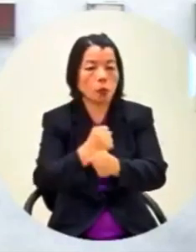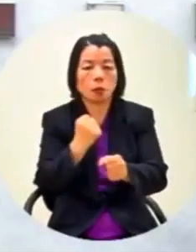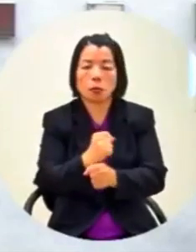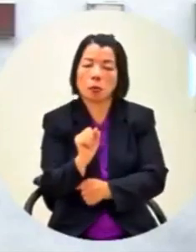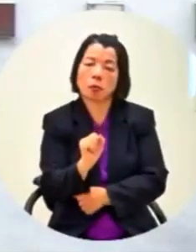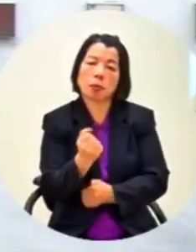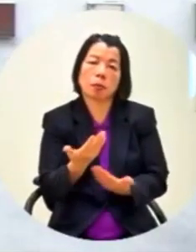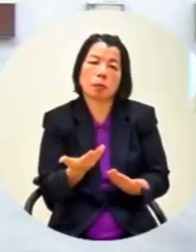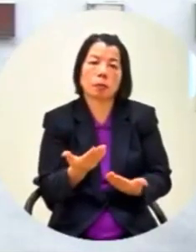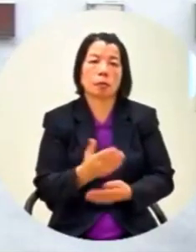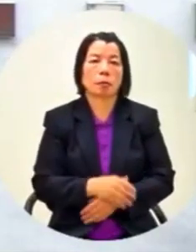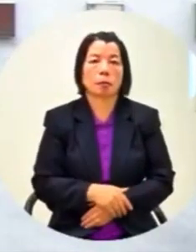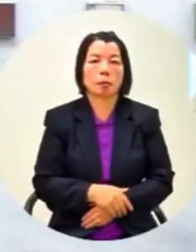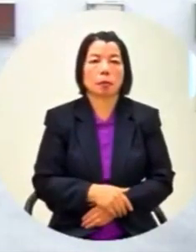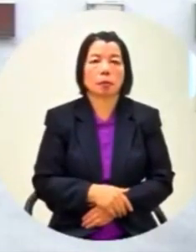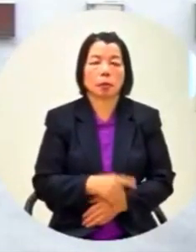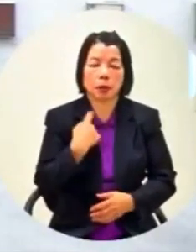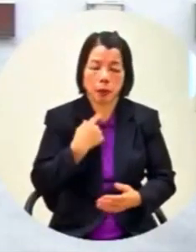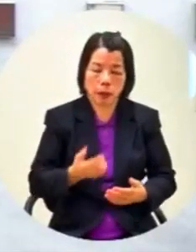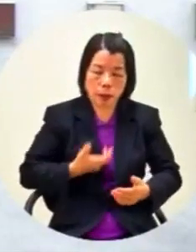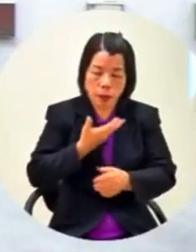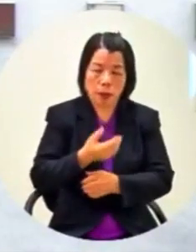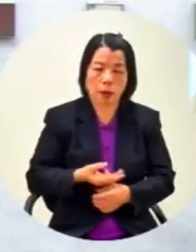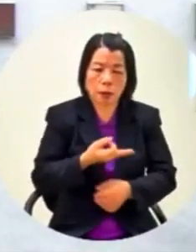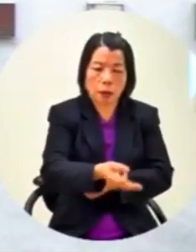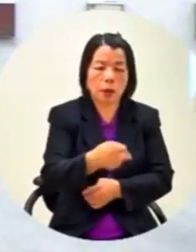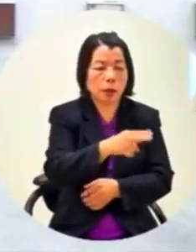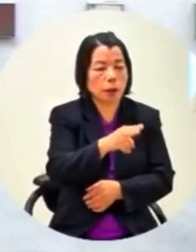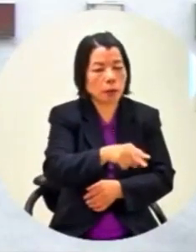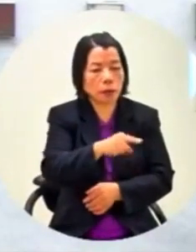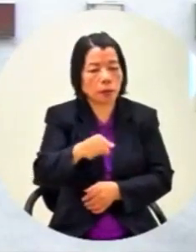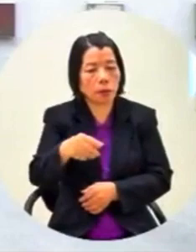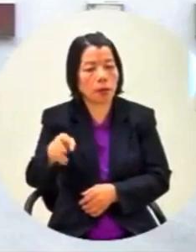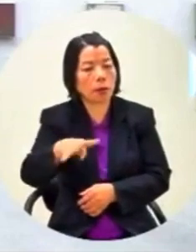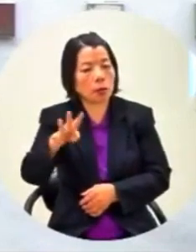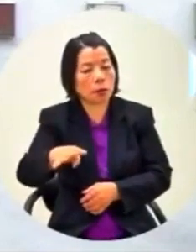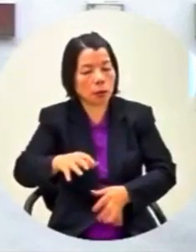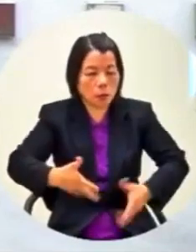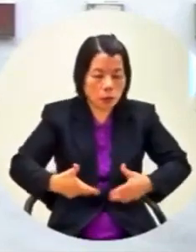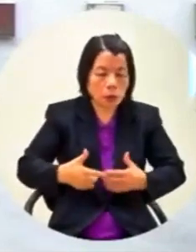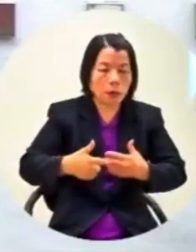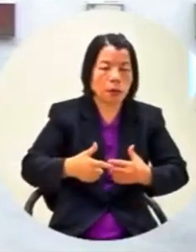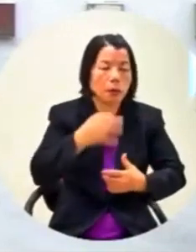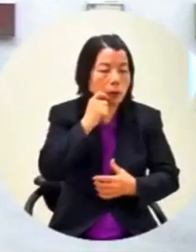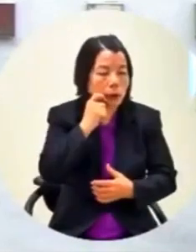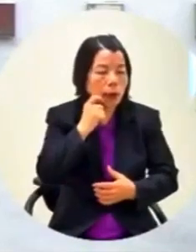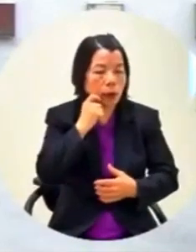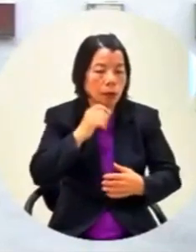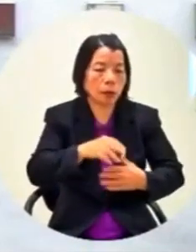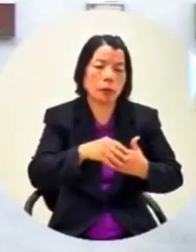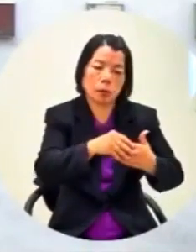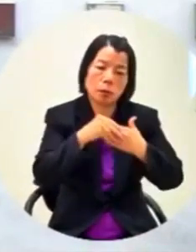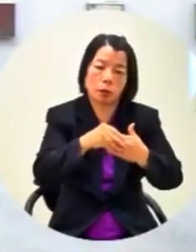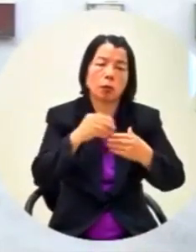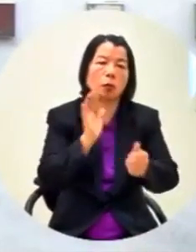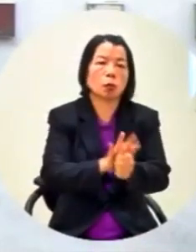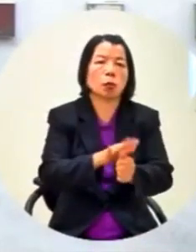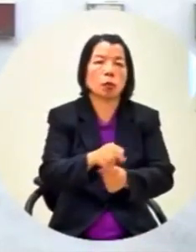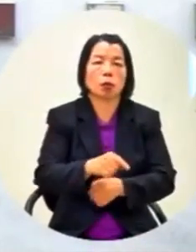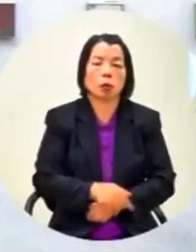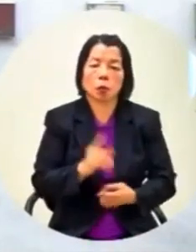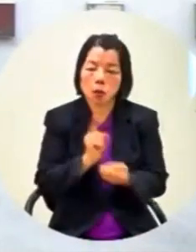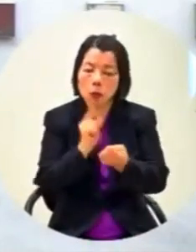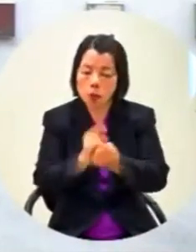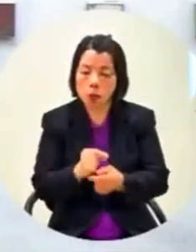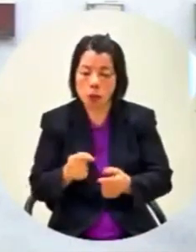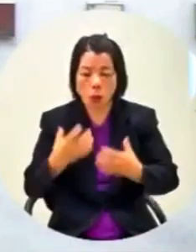作，我们提供每一个人2000元到4000元的急难救助。因为罹患严重特殊传染性肺